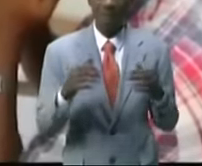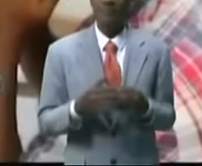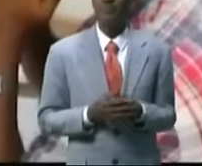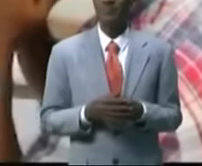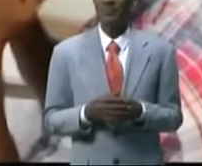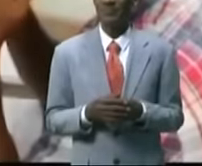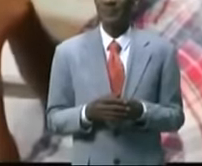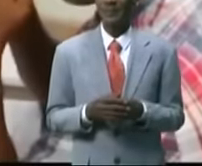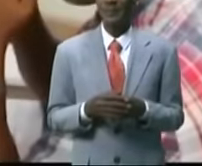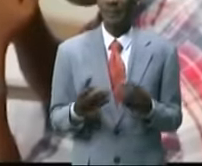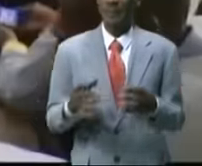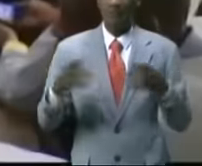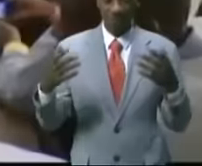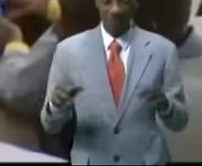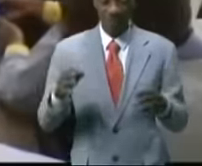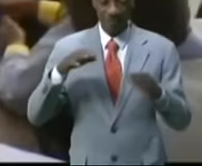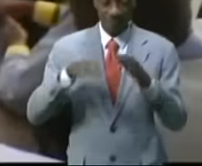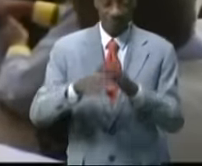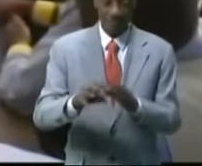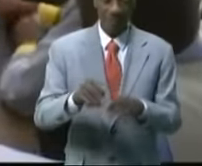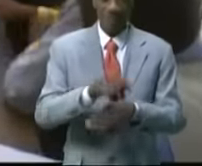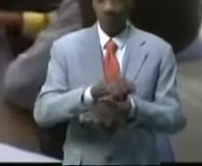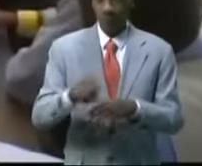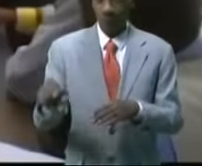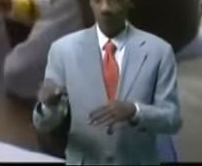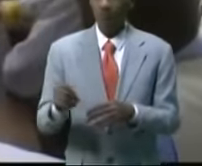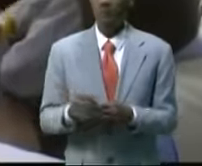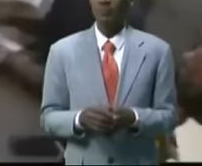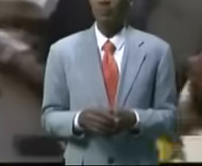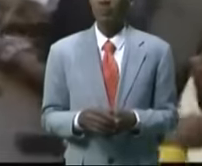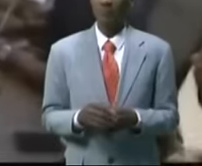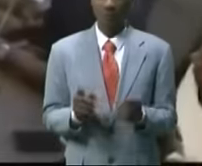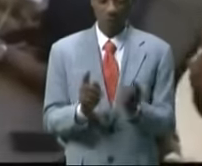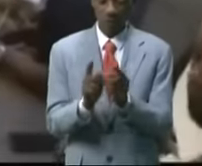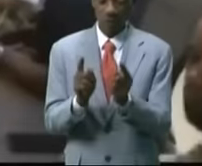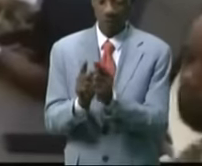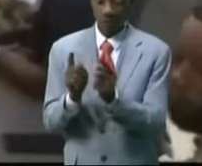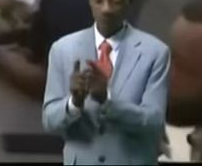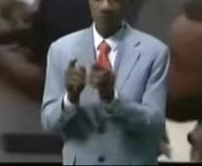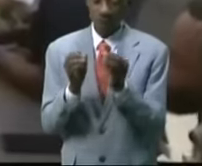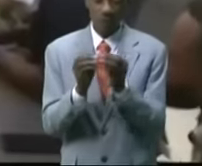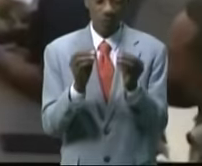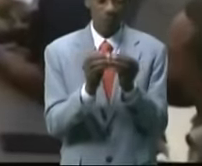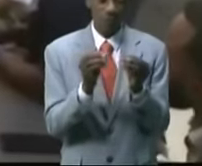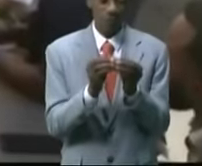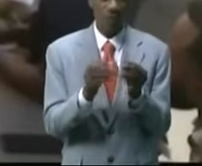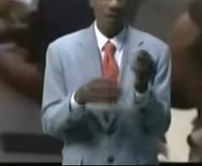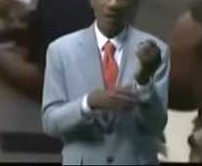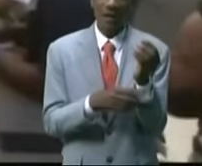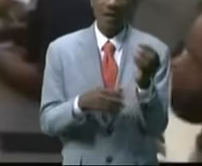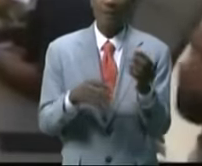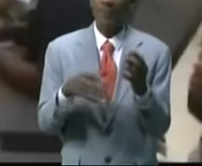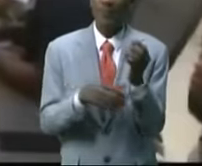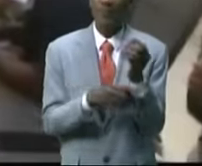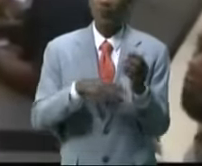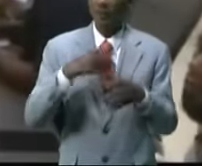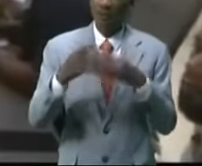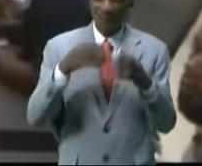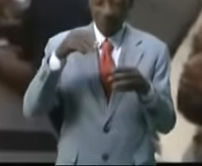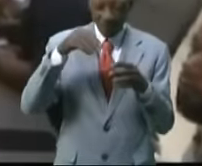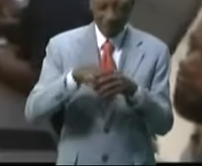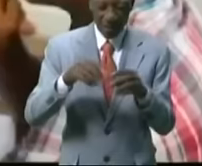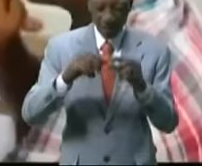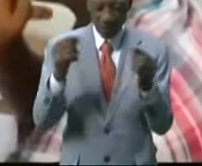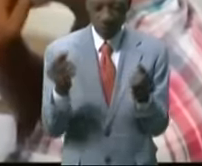elle a présidé une réunion avec tous les partenaires de différents domaines d'intervention. Elle a également clôturé sa journée par une rencontre qu'elle a